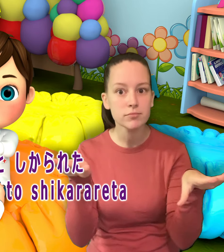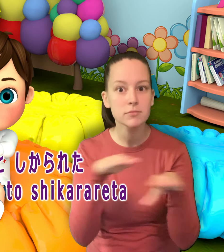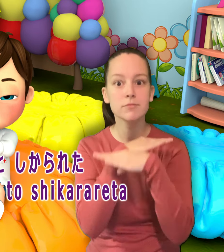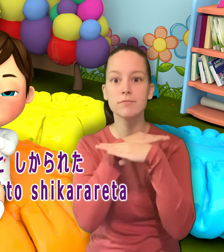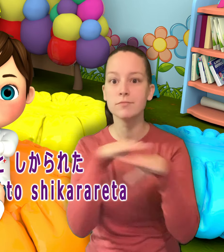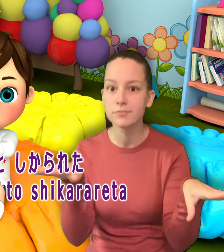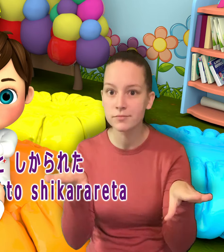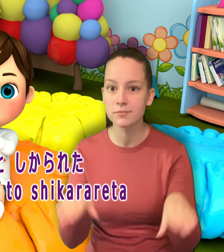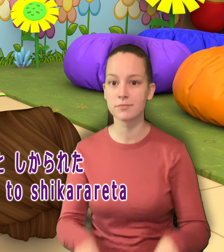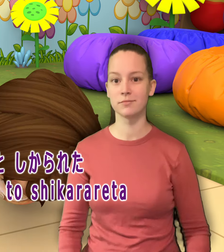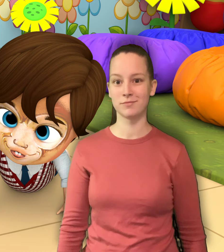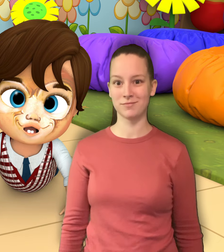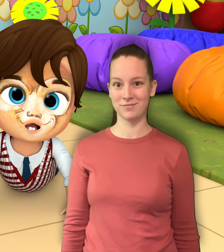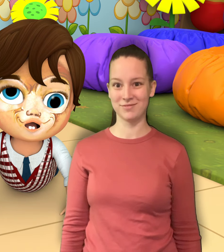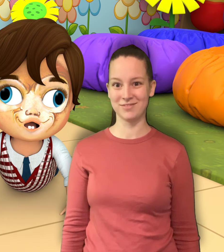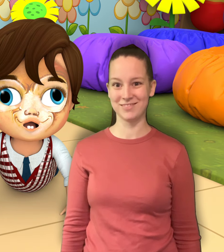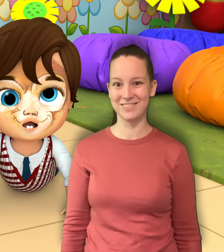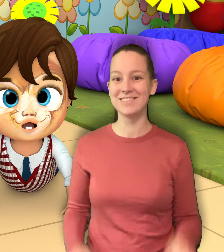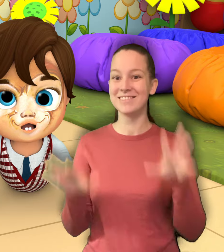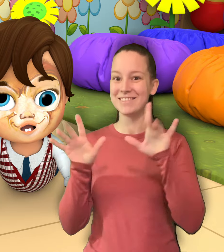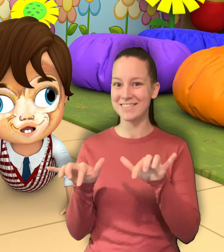THETHE